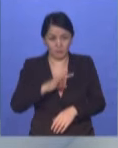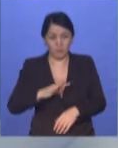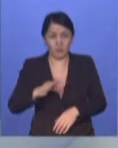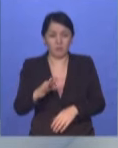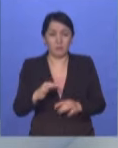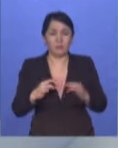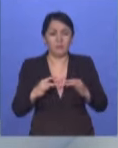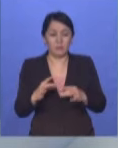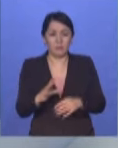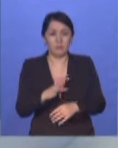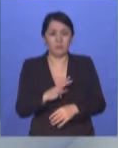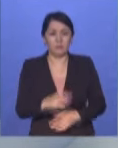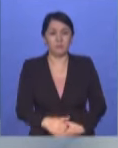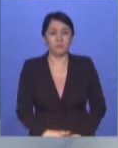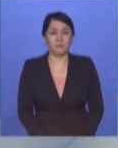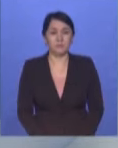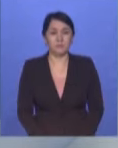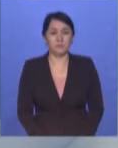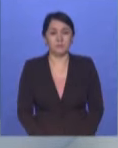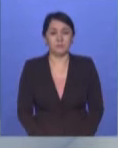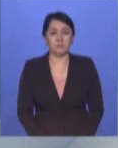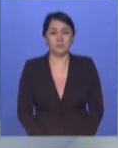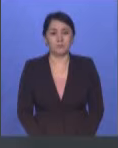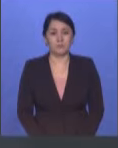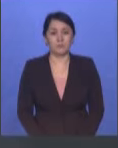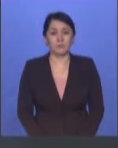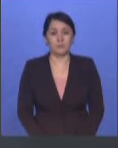Гауес Нурмухамбетов. Моя коллега с подробностями.